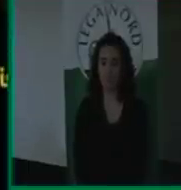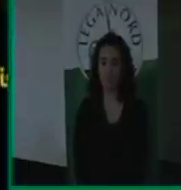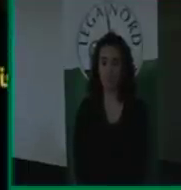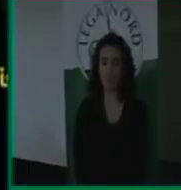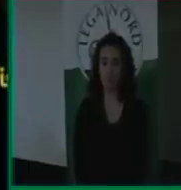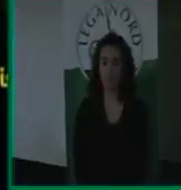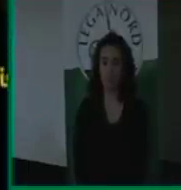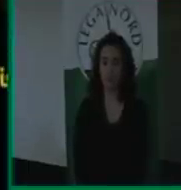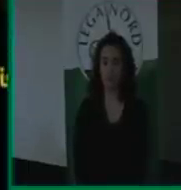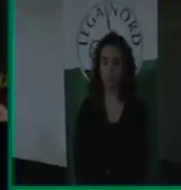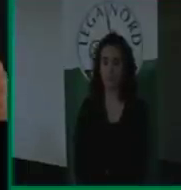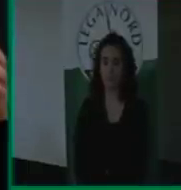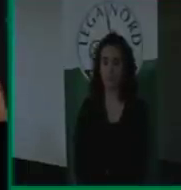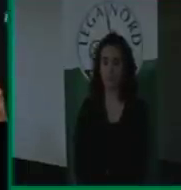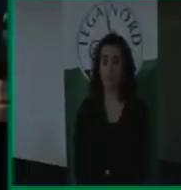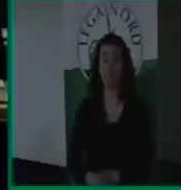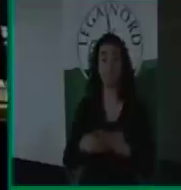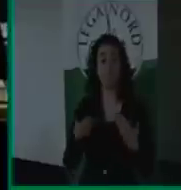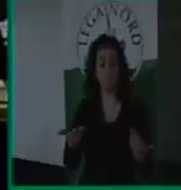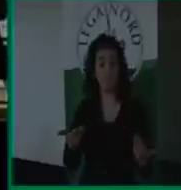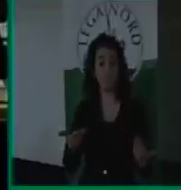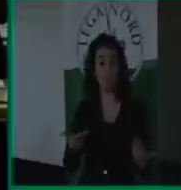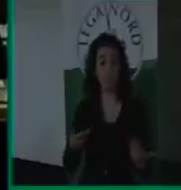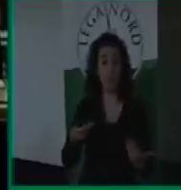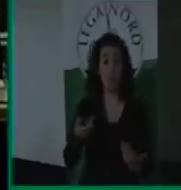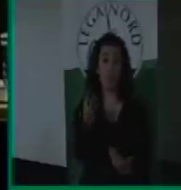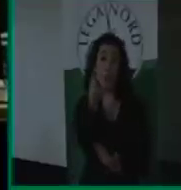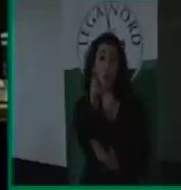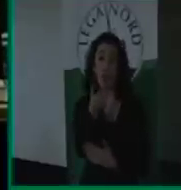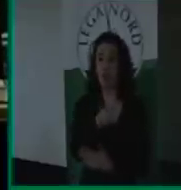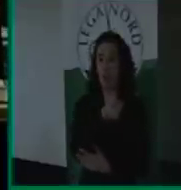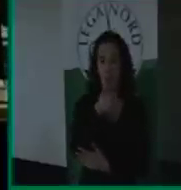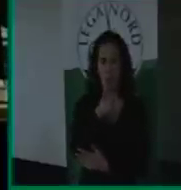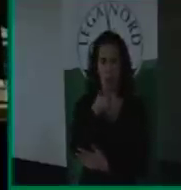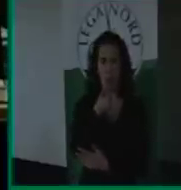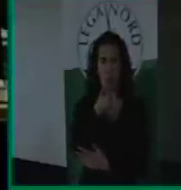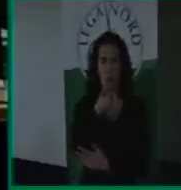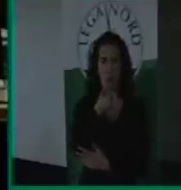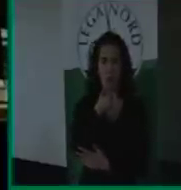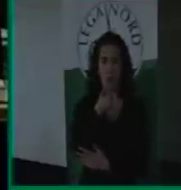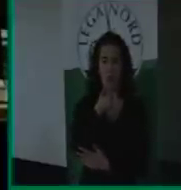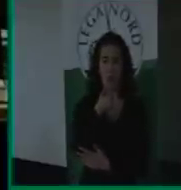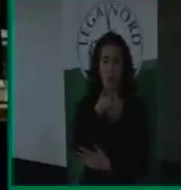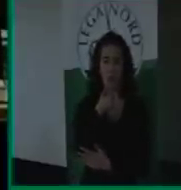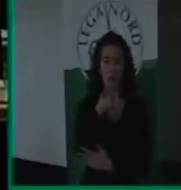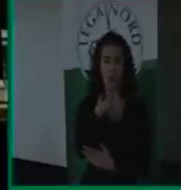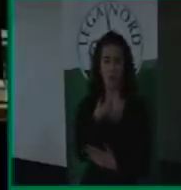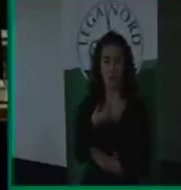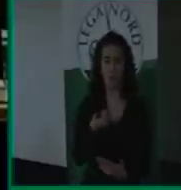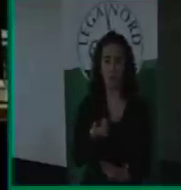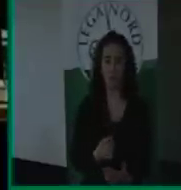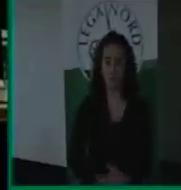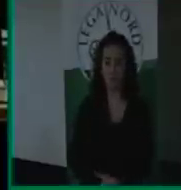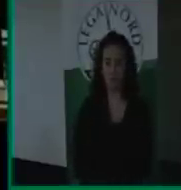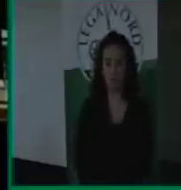debito cons Insomma moneta unica dell'eurozona Ma ciascuno deve essere in grado